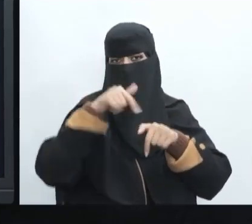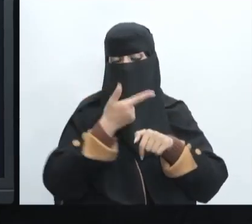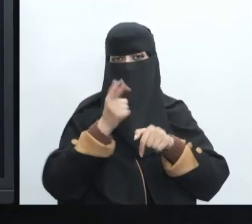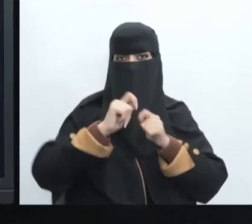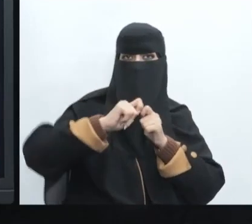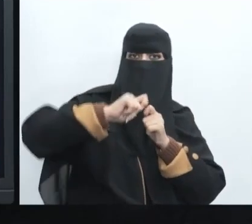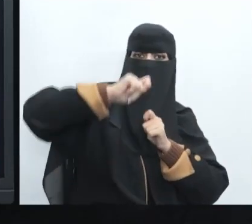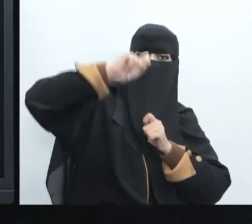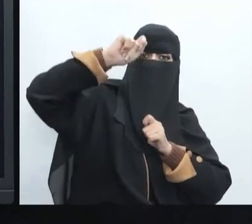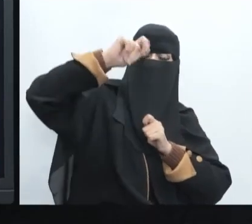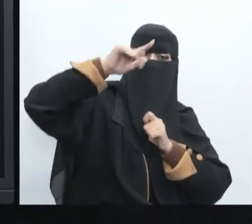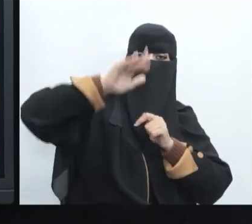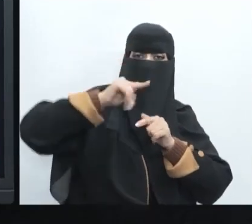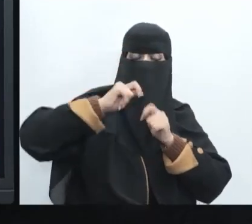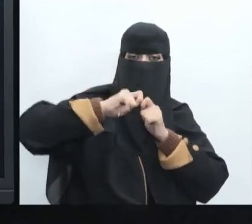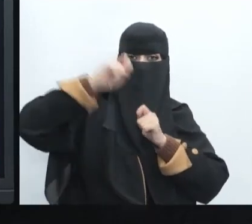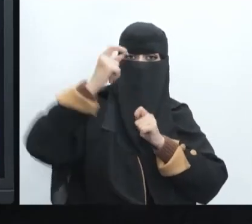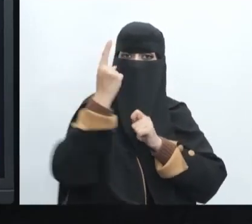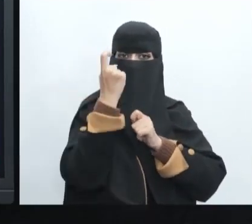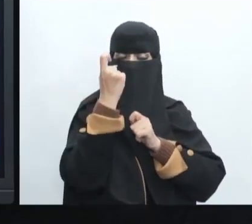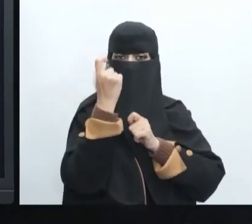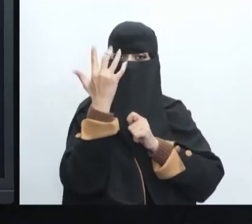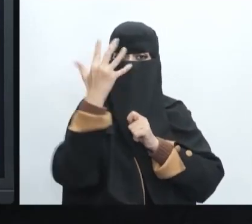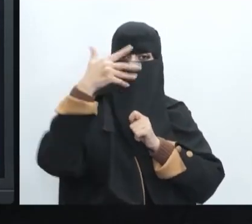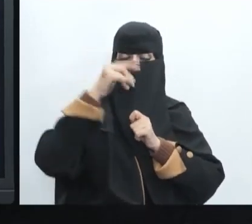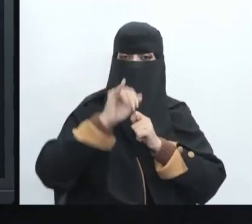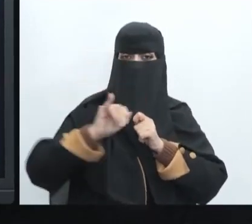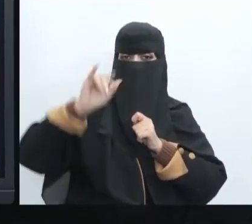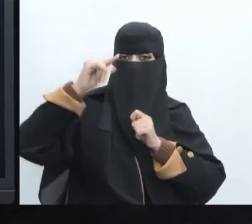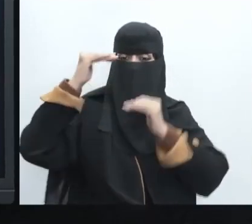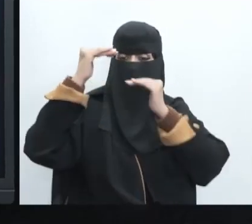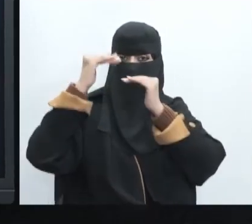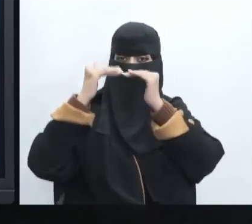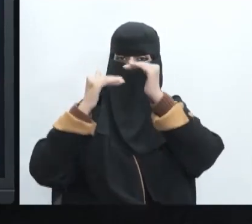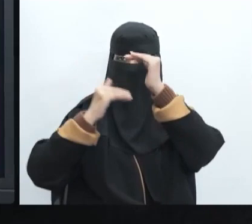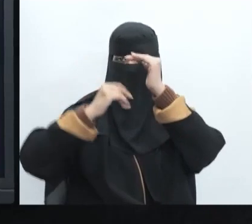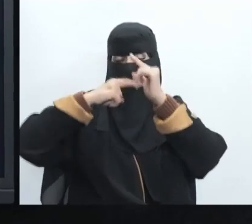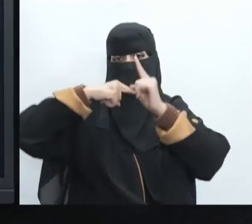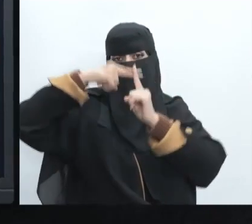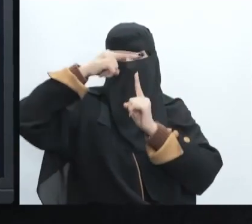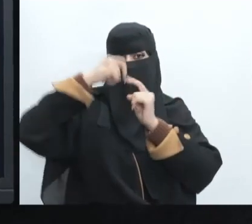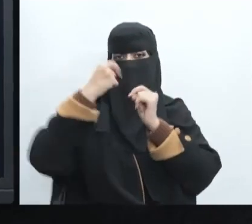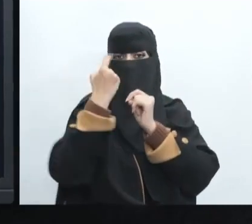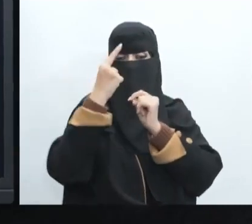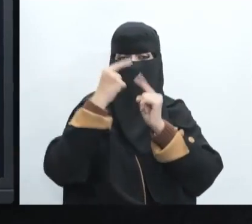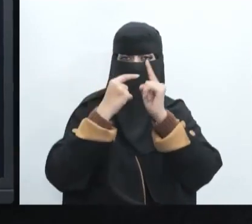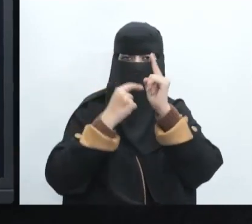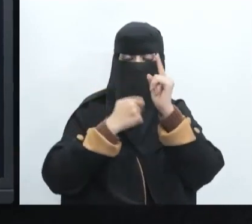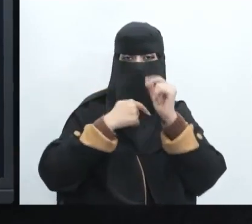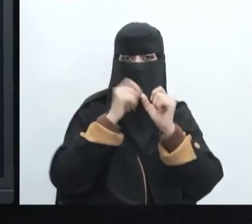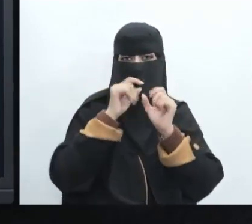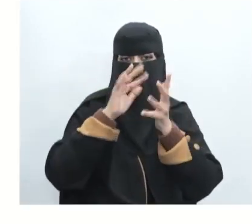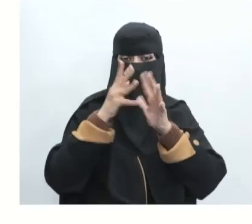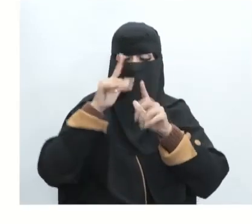كلما ارتفعنا احسنتم مئه وخمسين مترا تقل درجه الحراره درجه واحده فنلاحظ